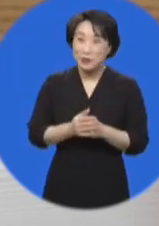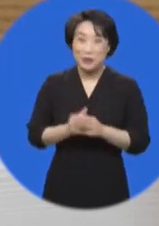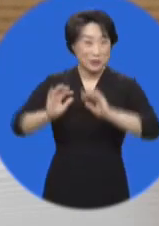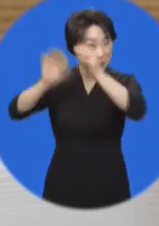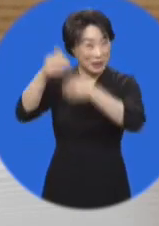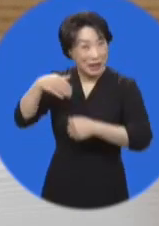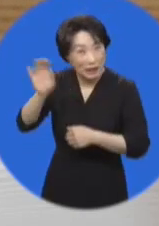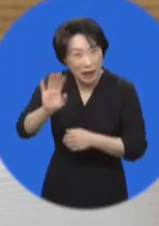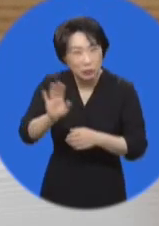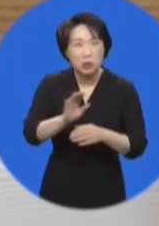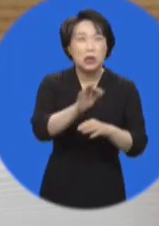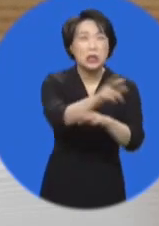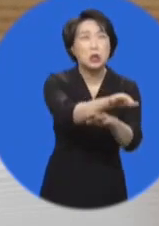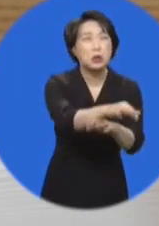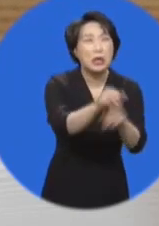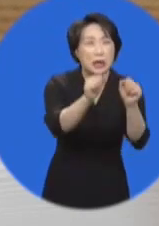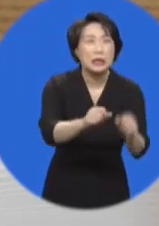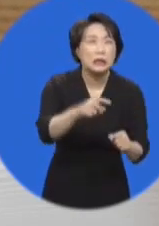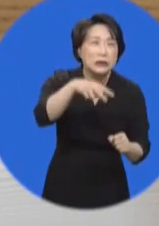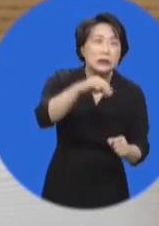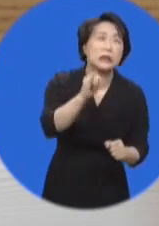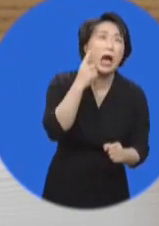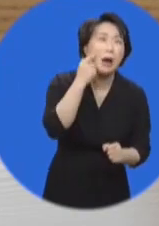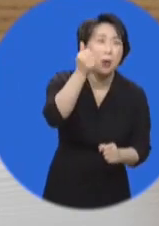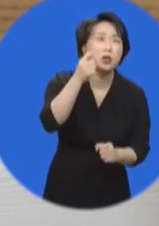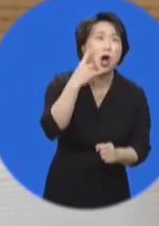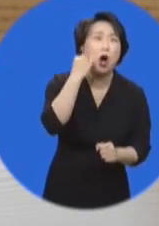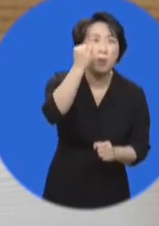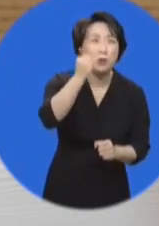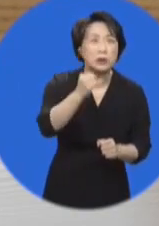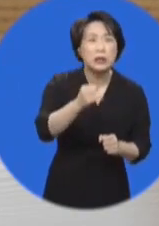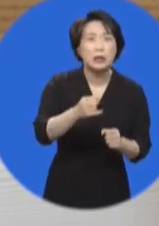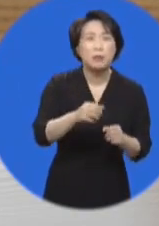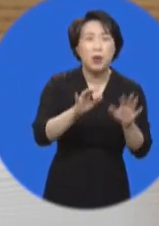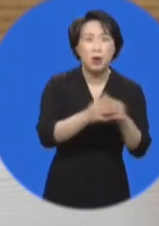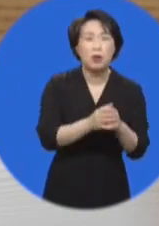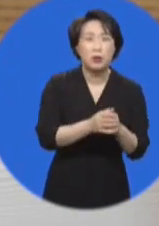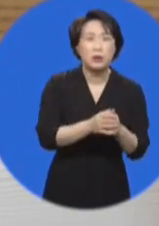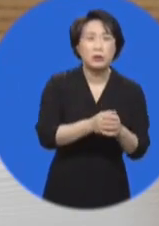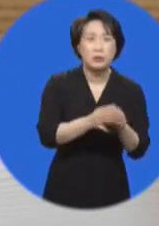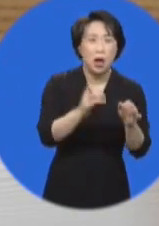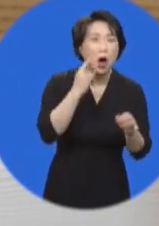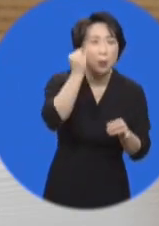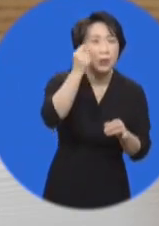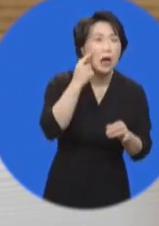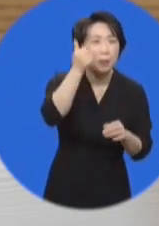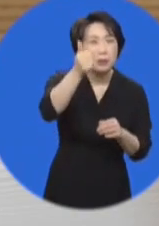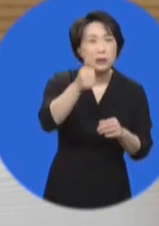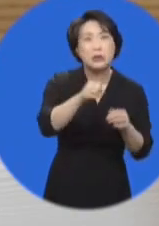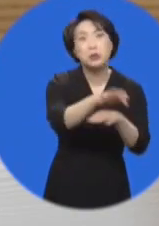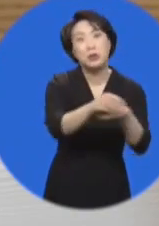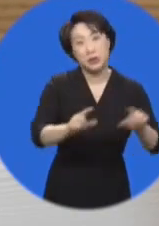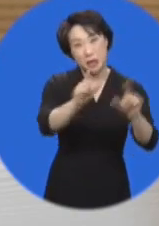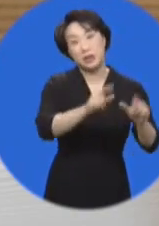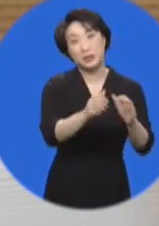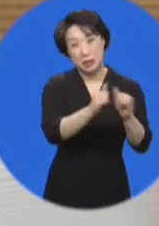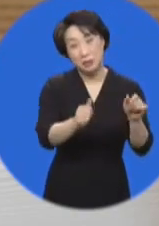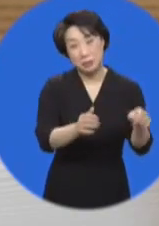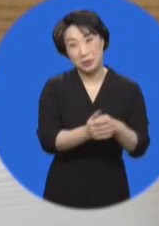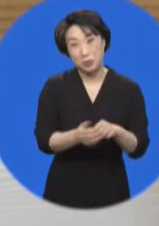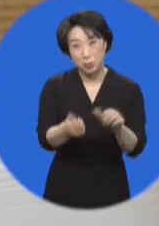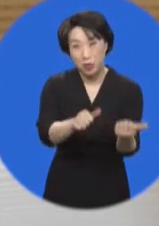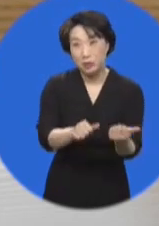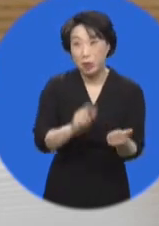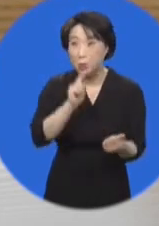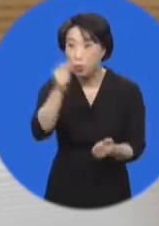시골에 계신 뭐 시아버지, 시어머니, 친정어머니, 친정아버지, 어머니, 아버지 시골에 계신 분들.